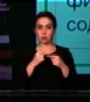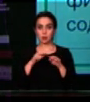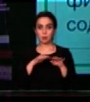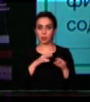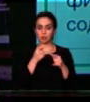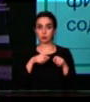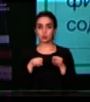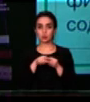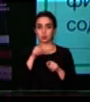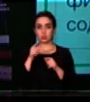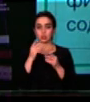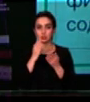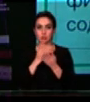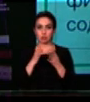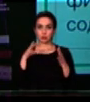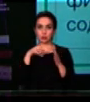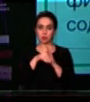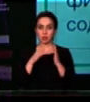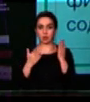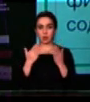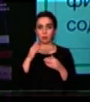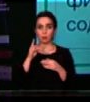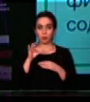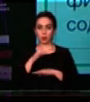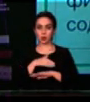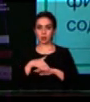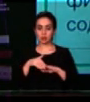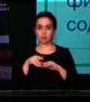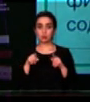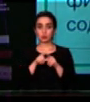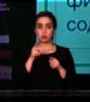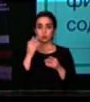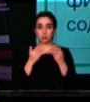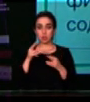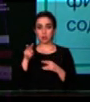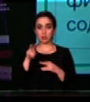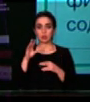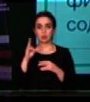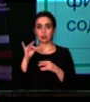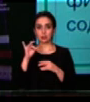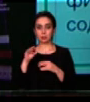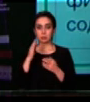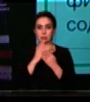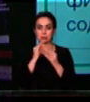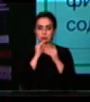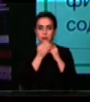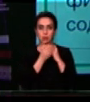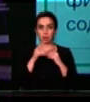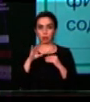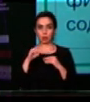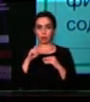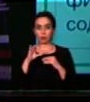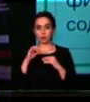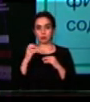потока по содержанию или по адресу. Наука криптология. С латинского «криптос» означает «скрытый», а «логос» —